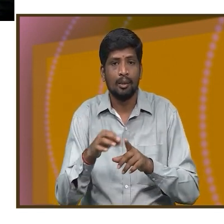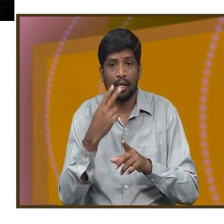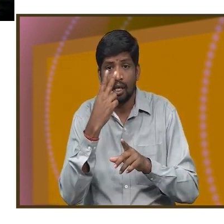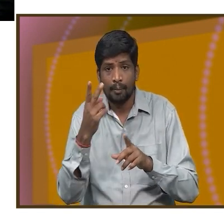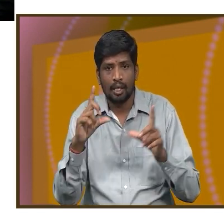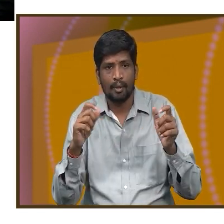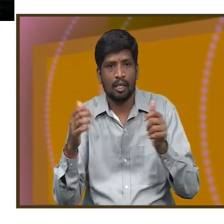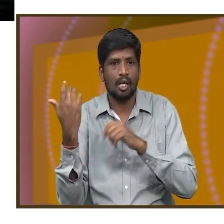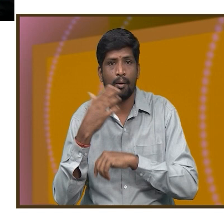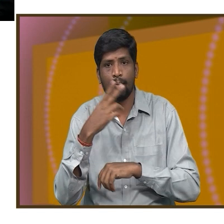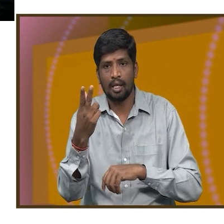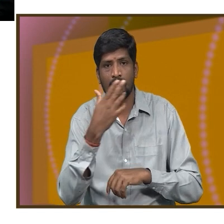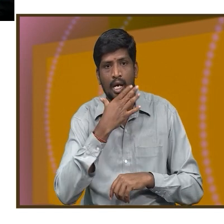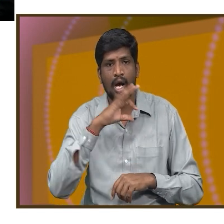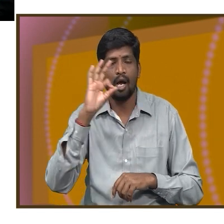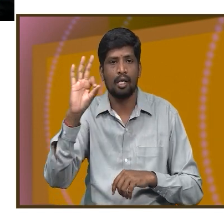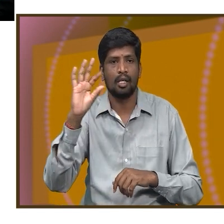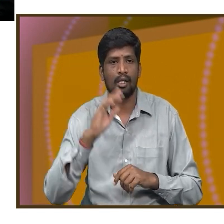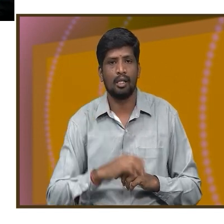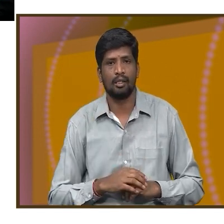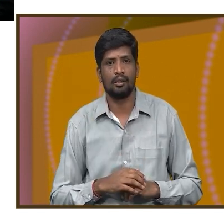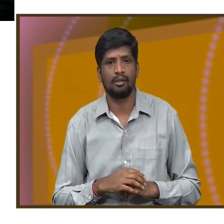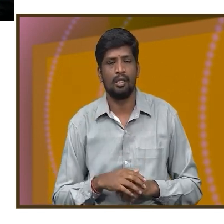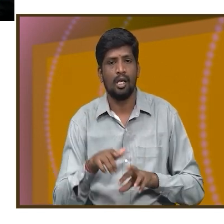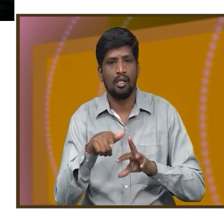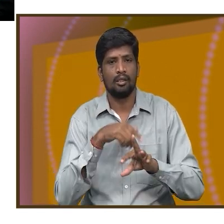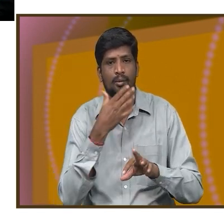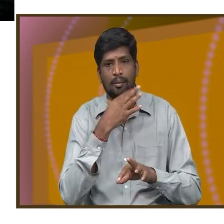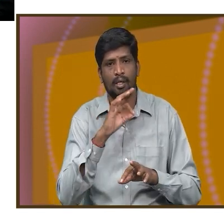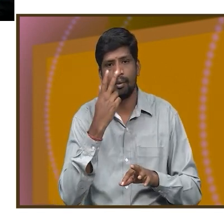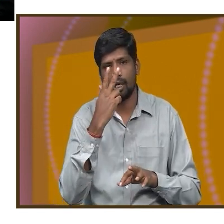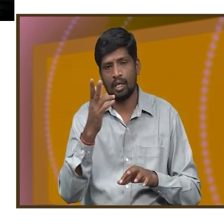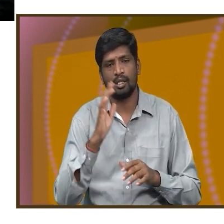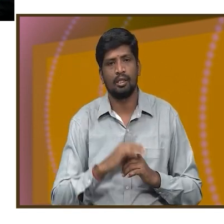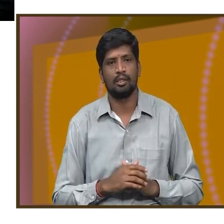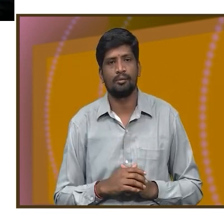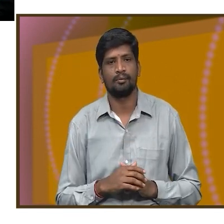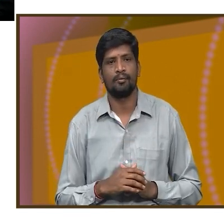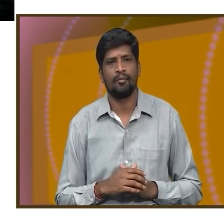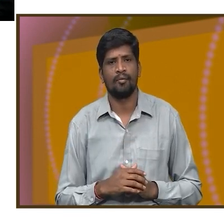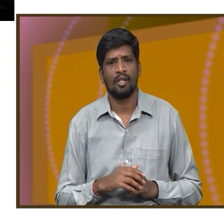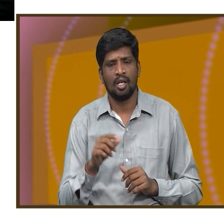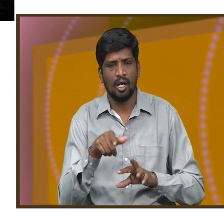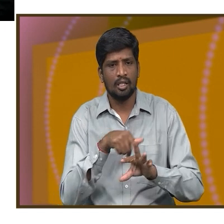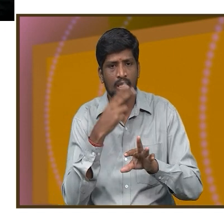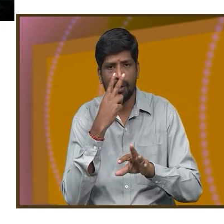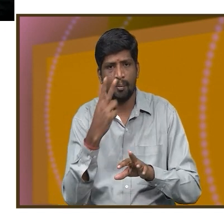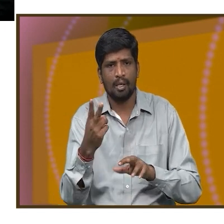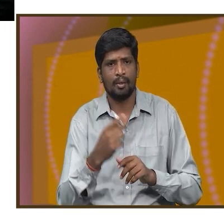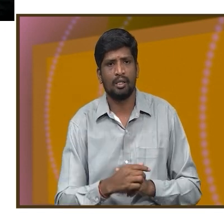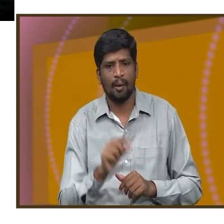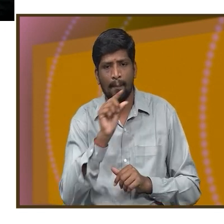செருப்பாக என்ன செய்யுது. பார்ப்பதற்கே ரொம்ப அற்புதமான ஒரு காலனியாக அந்த செருப்பு இருக்கிறது. அந்த செருப்பை பார்க்கும்பொழுது